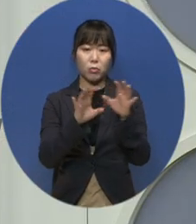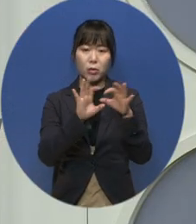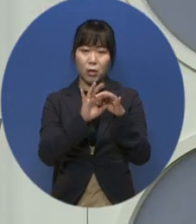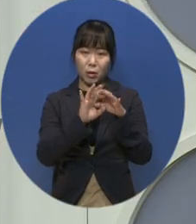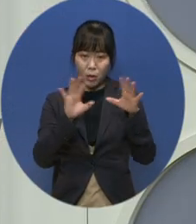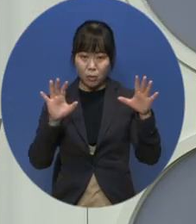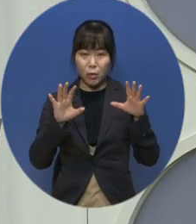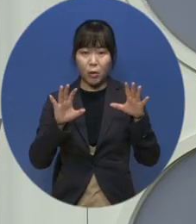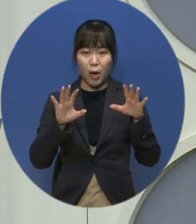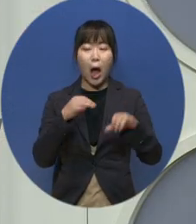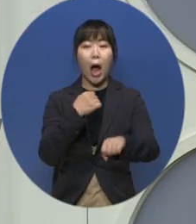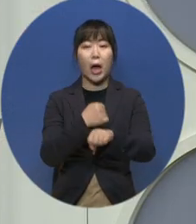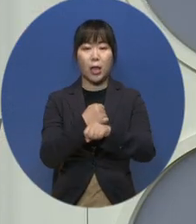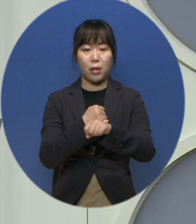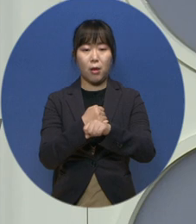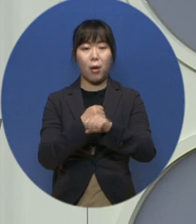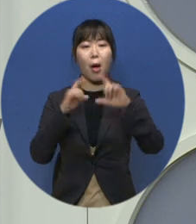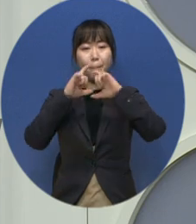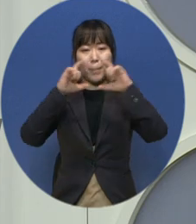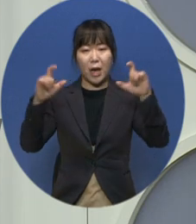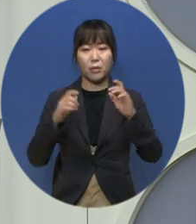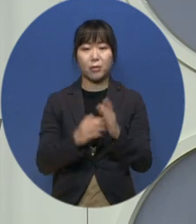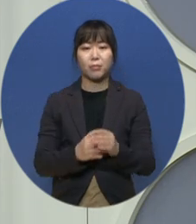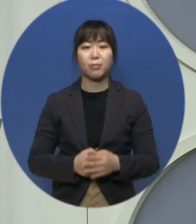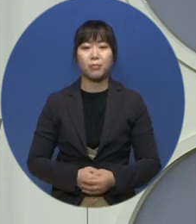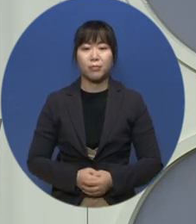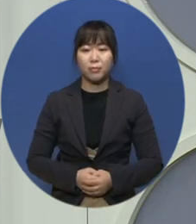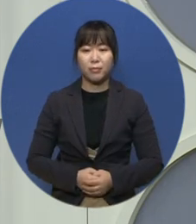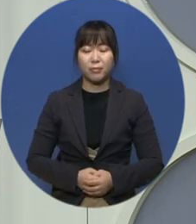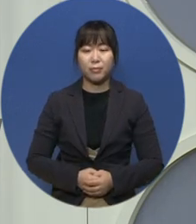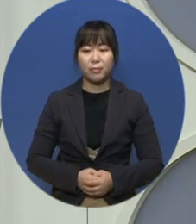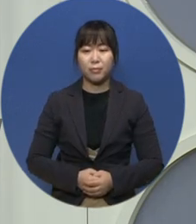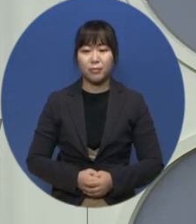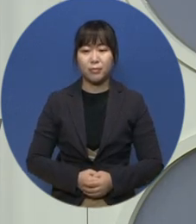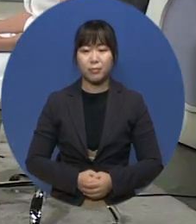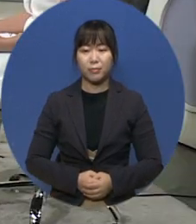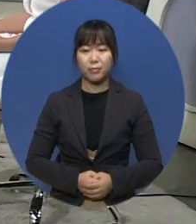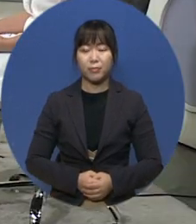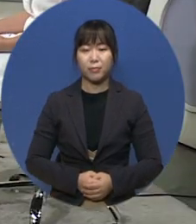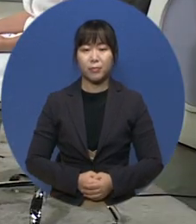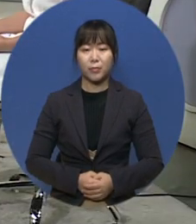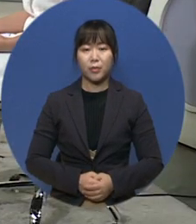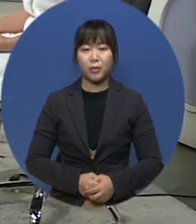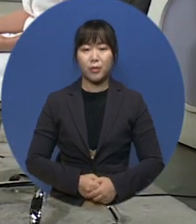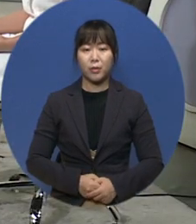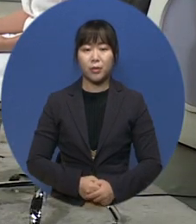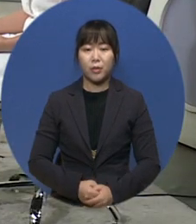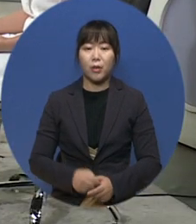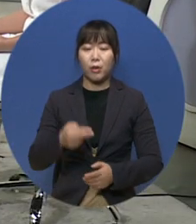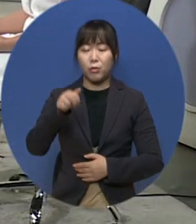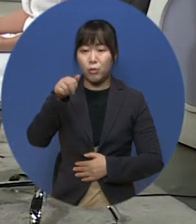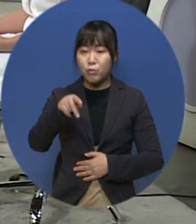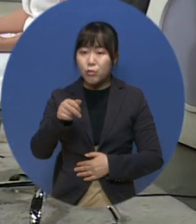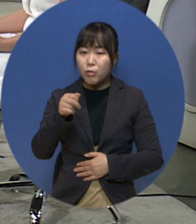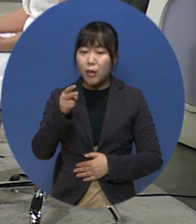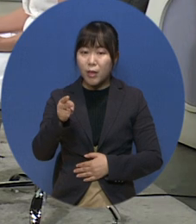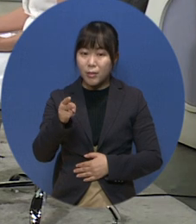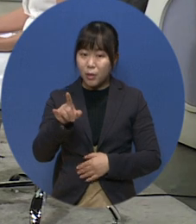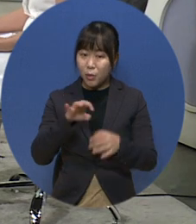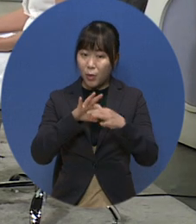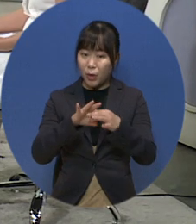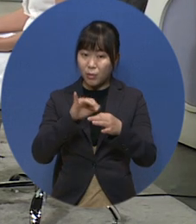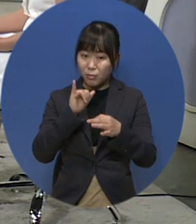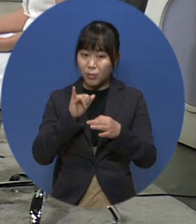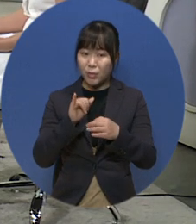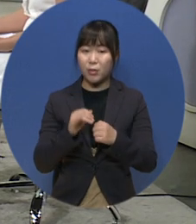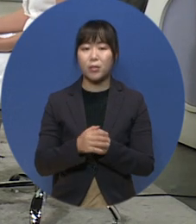지금 네, 하겠다고 네. 공표가 됐거든요. 아 그래요? 네. 그 저 유주혜 씨가 그 관계를 좀 합니까?